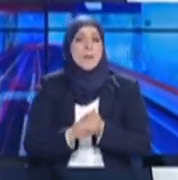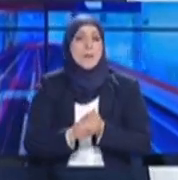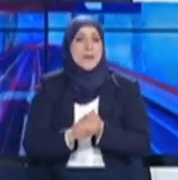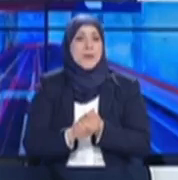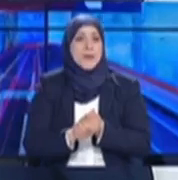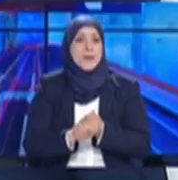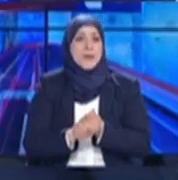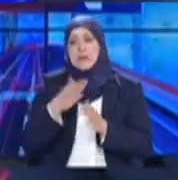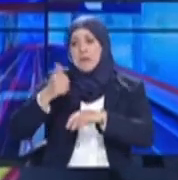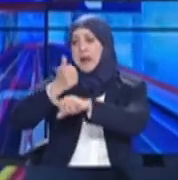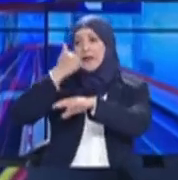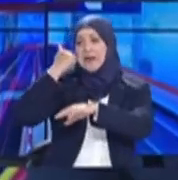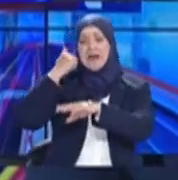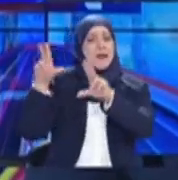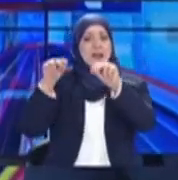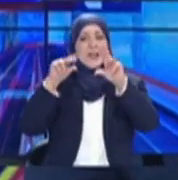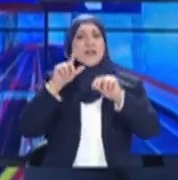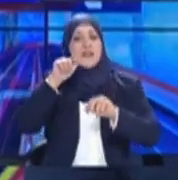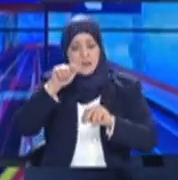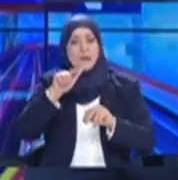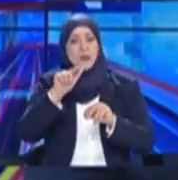البارح كيف كيف كانت